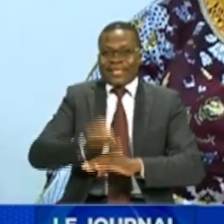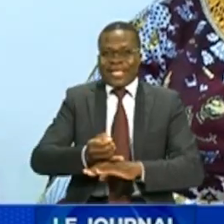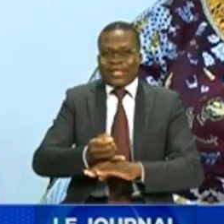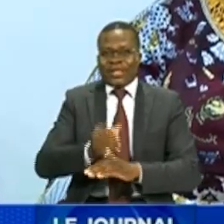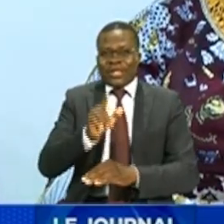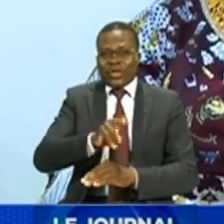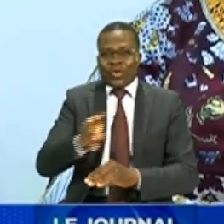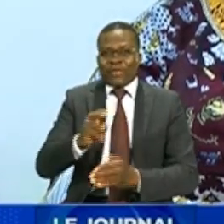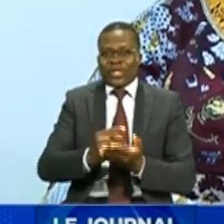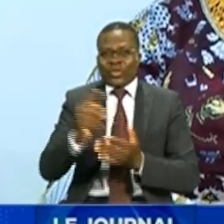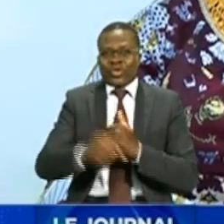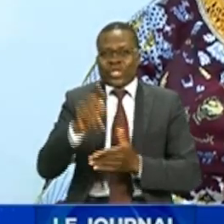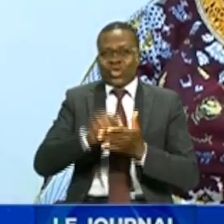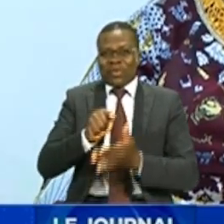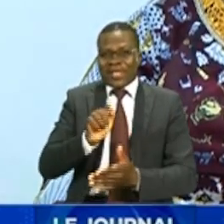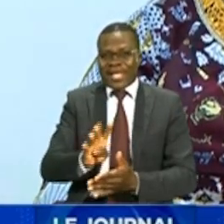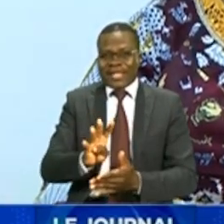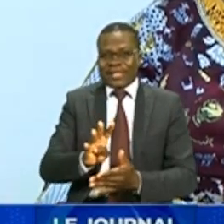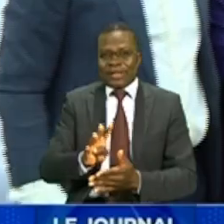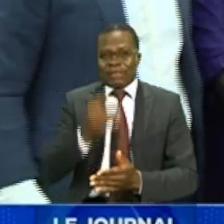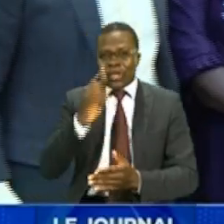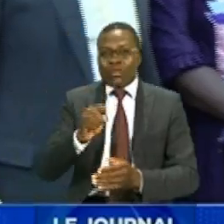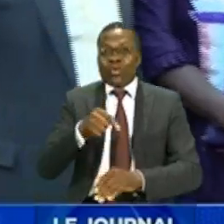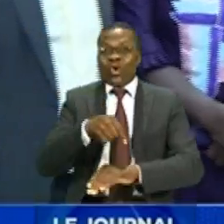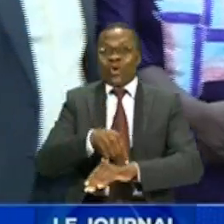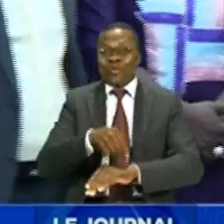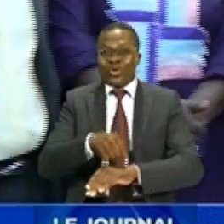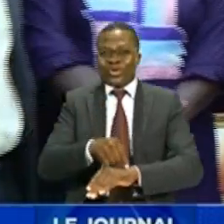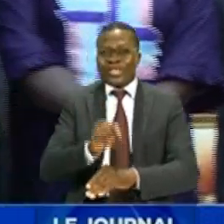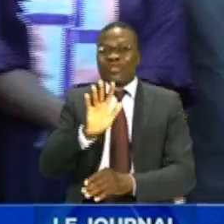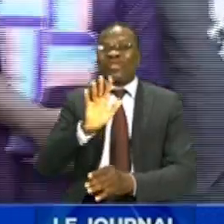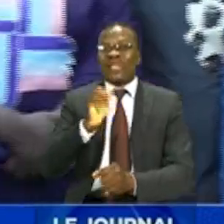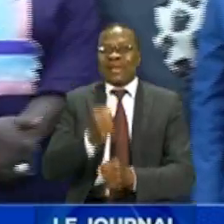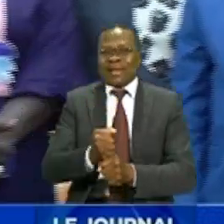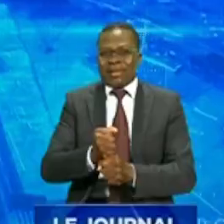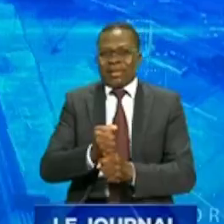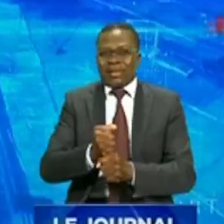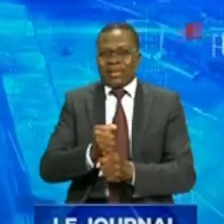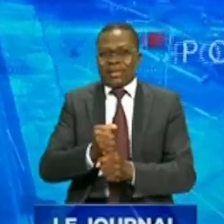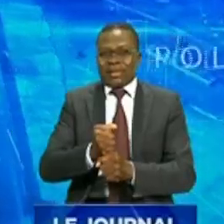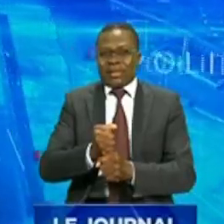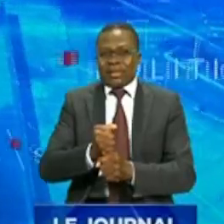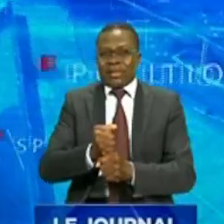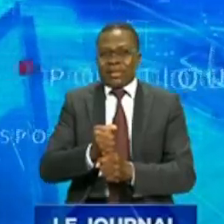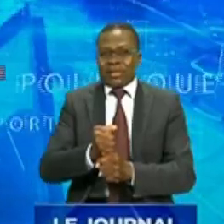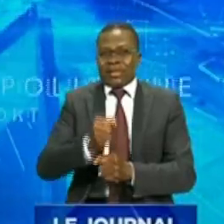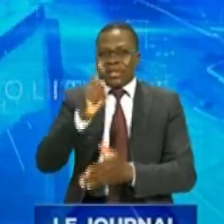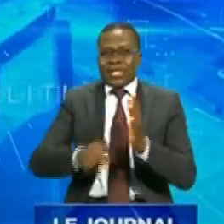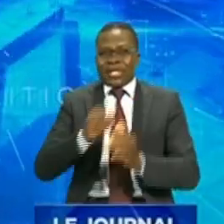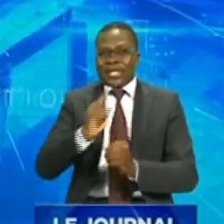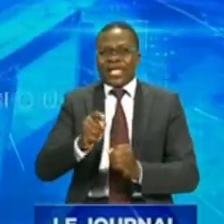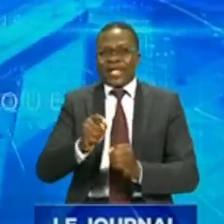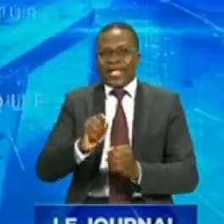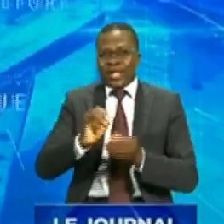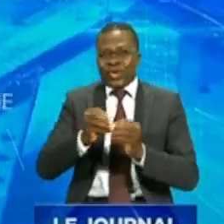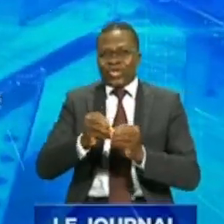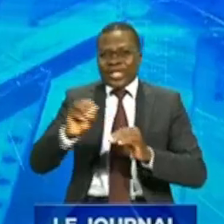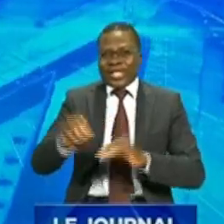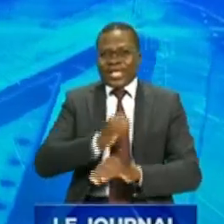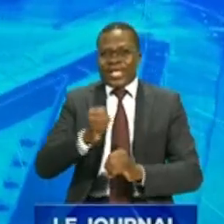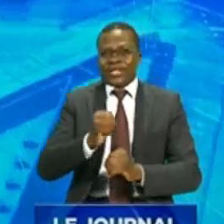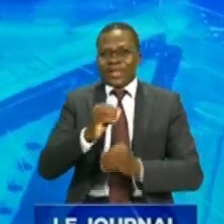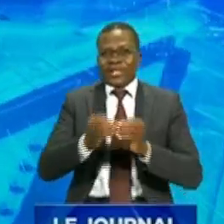le 22 juillet 2024 pour un mandat de 5 ans. Et quel est le degré d'engagement